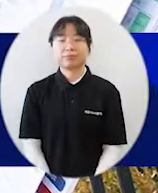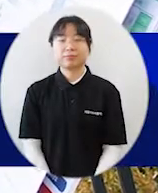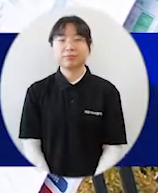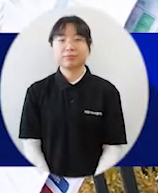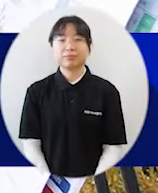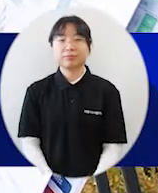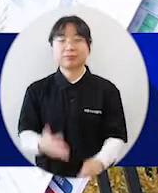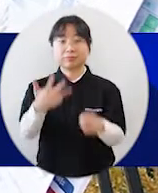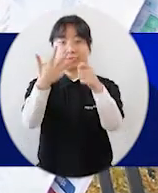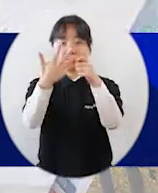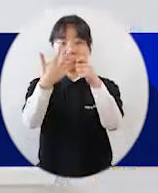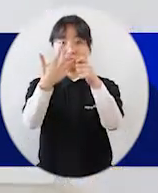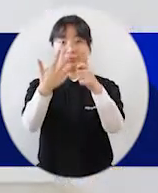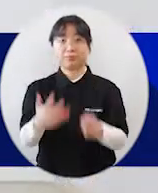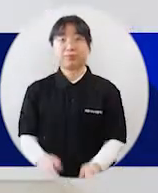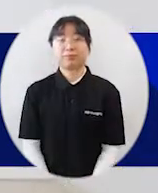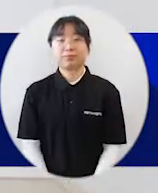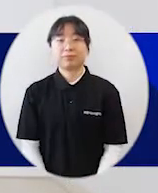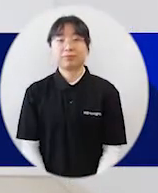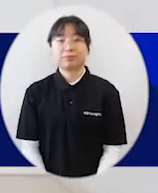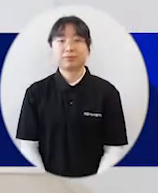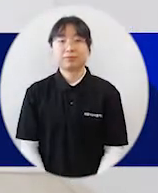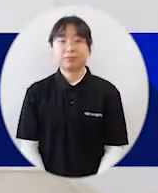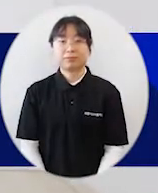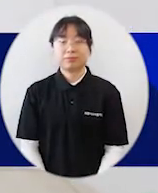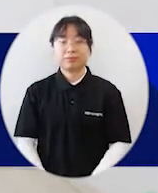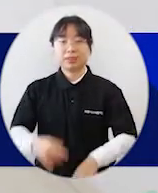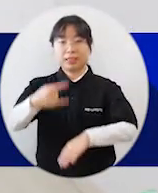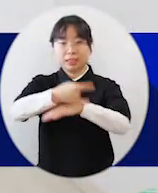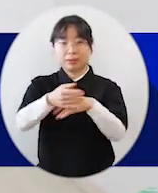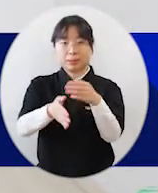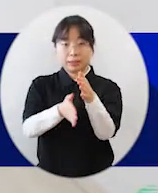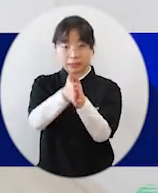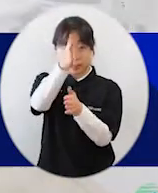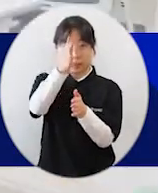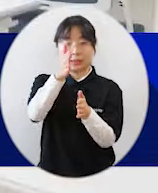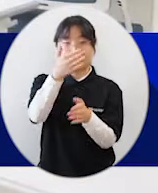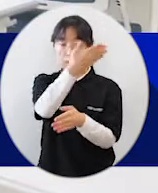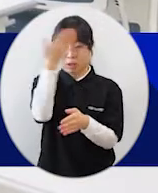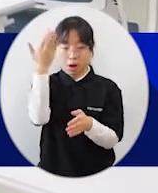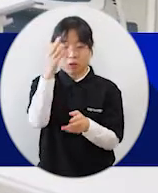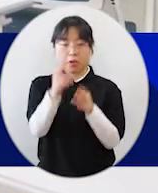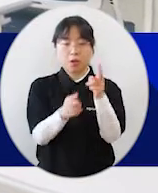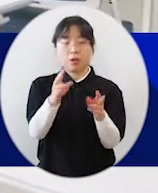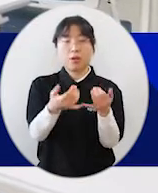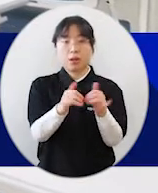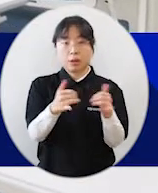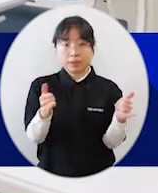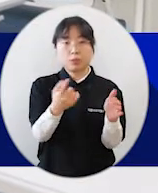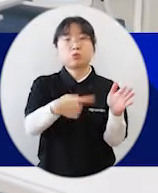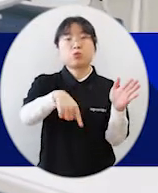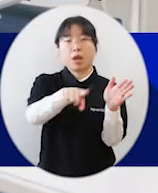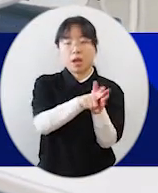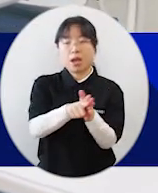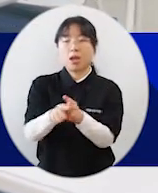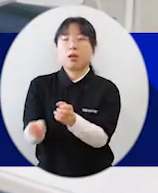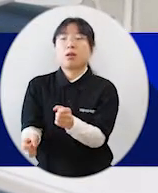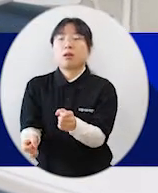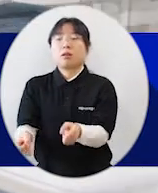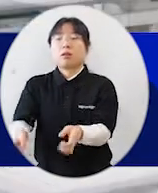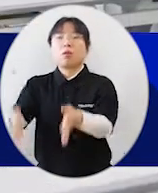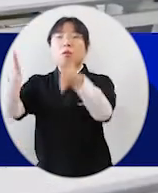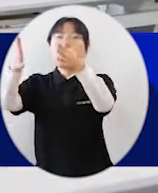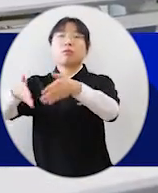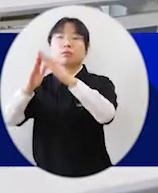10대 뉴스 8번째 소식은 의왕 청년이 룸 걸레 빕니다 천연 차원 카드 를 위한 소중한 공간인데요